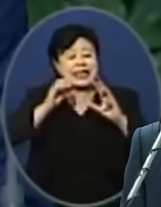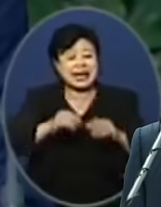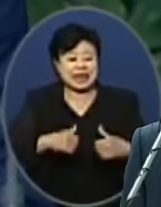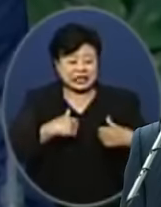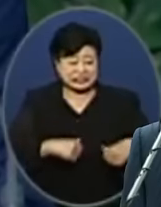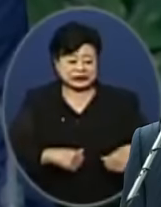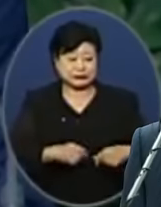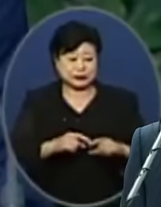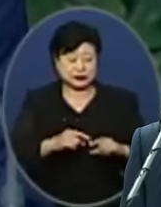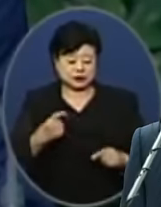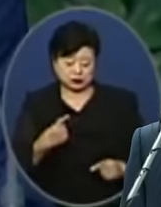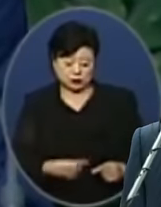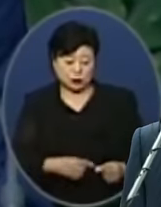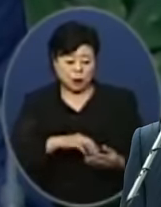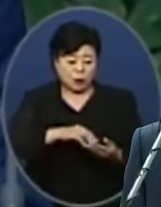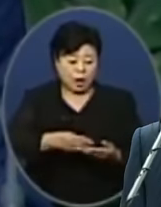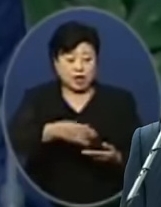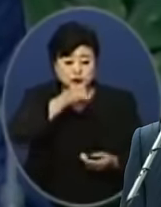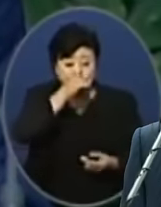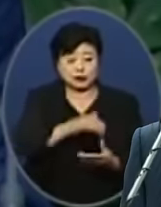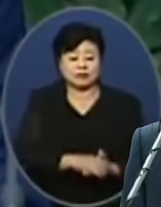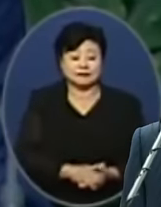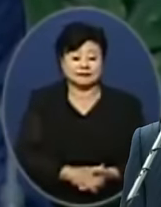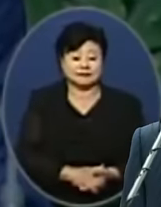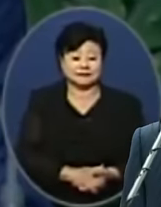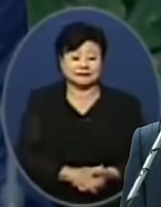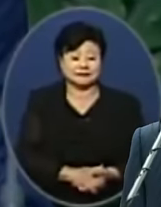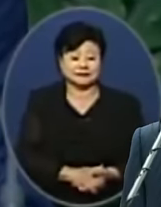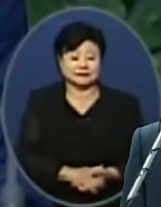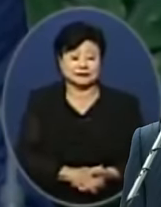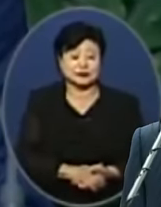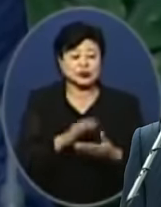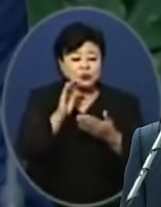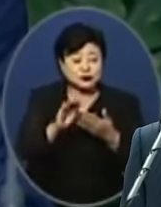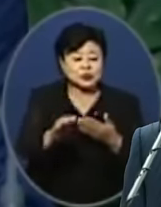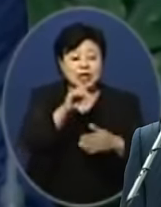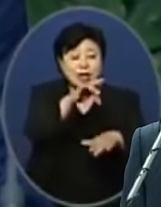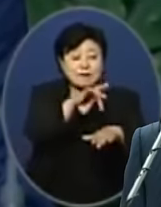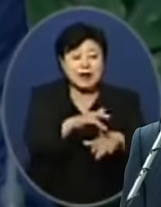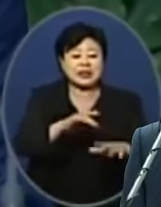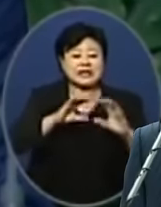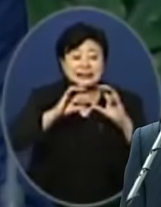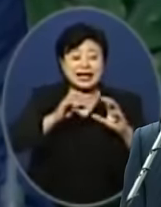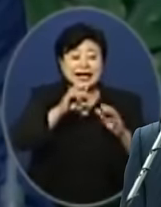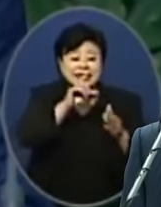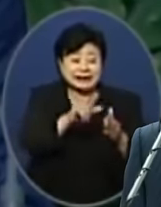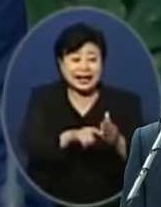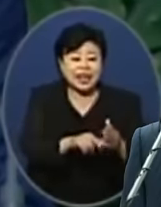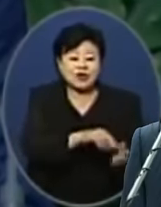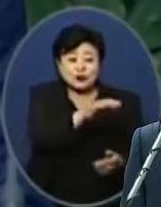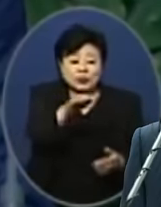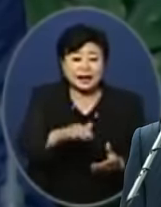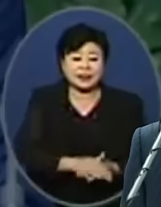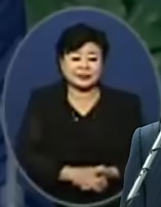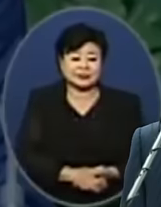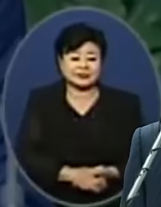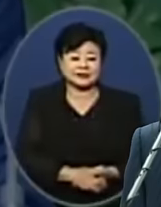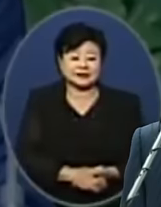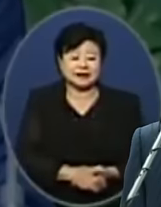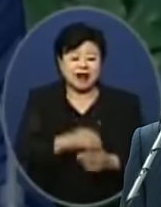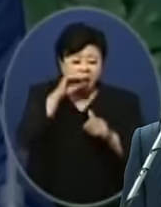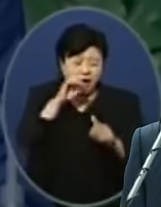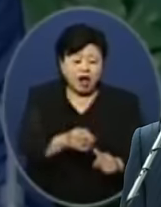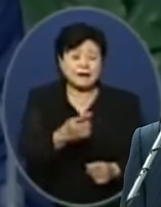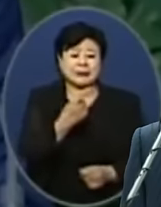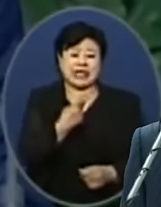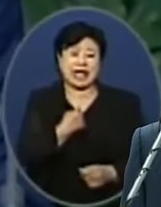시민권, 하늘나라의 파스포트를 가지고 있는 것입니다. 그러고 난 다음에 마귀의 나라에 있을 때 우리가 억압당한